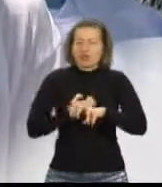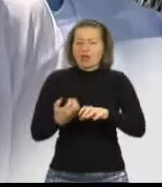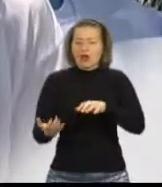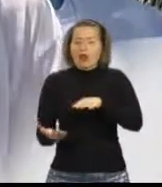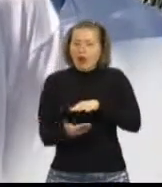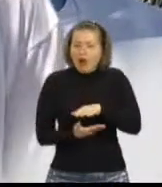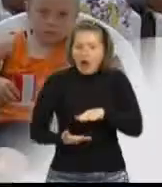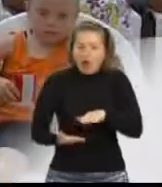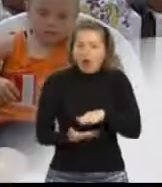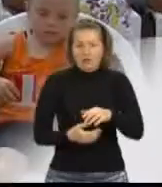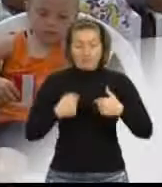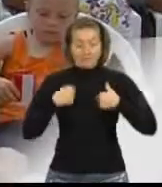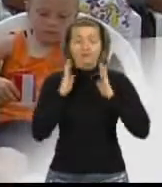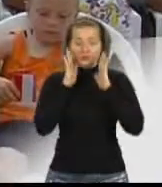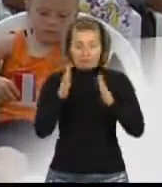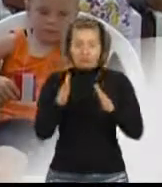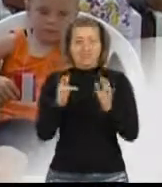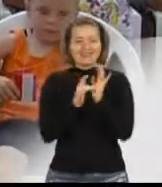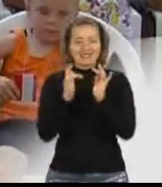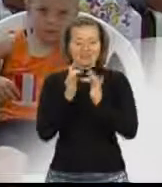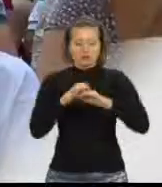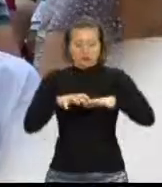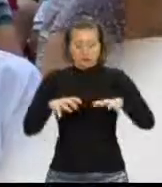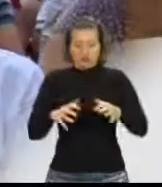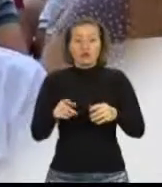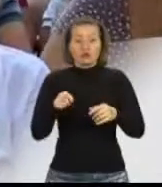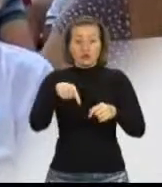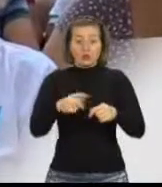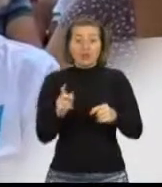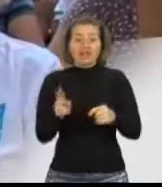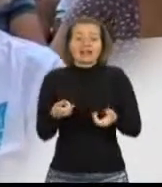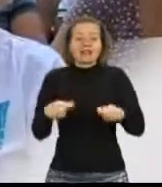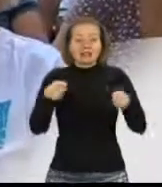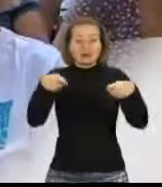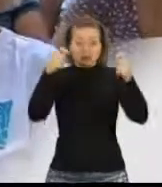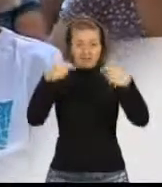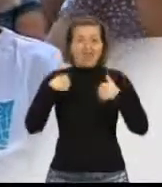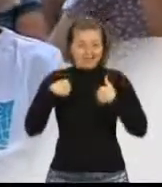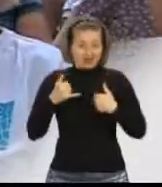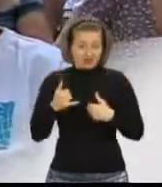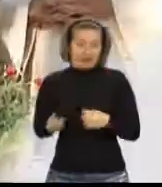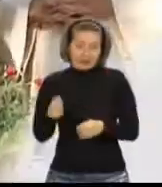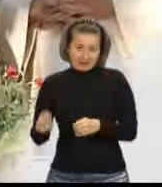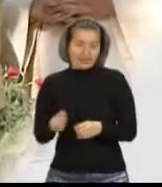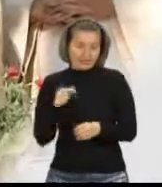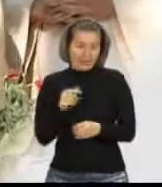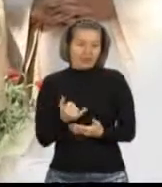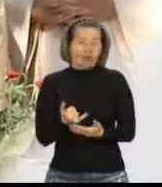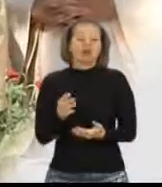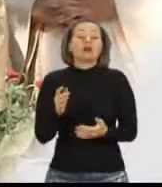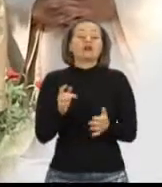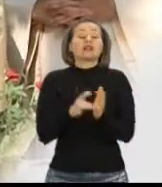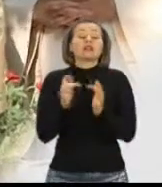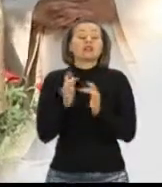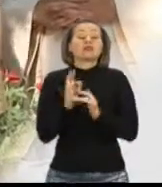a mi hitünknek, és ő rá kell építenünk. Úgyhogy én is majd erről fogok prédikálni, hogy aki Jézusra építi az